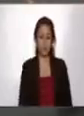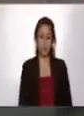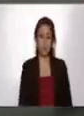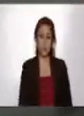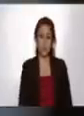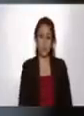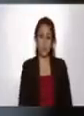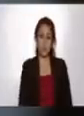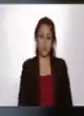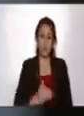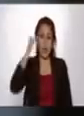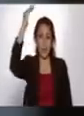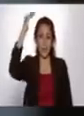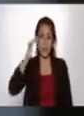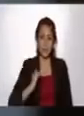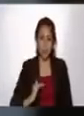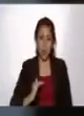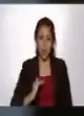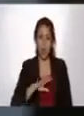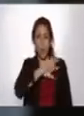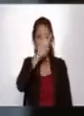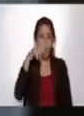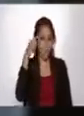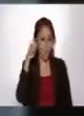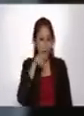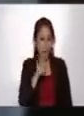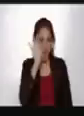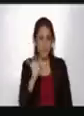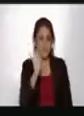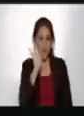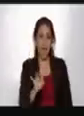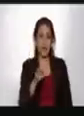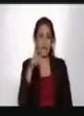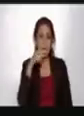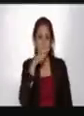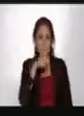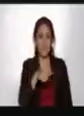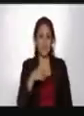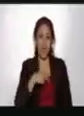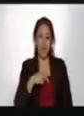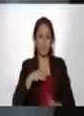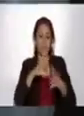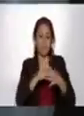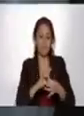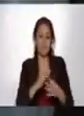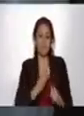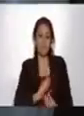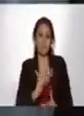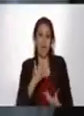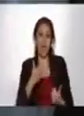لا كبير ولا صغير ينساها ولا يسلى قلبه معزتها. مش قادر اصلا اوصف